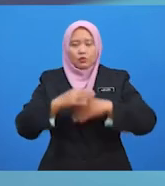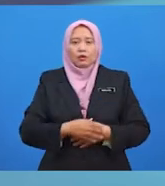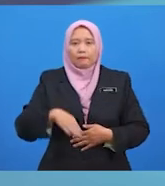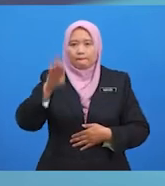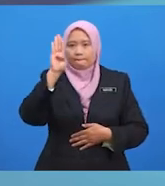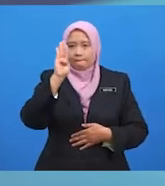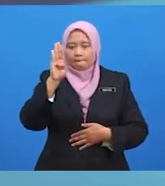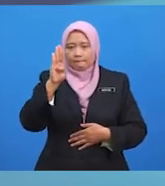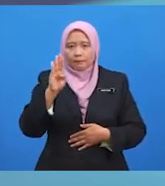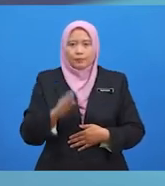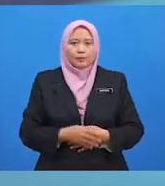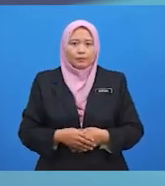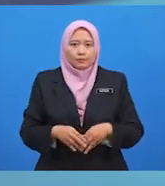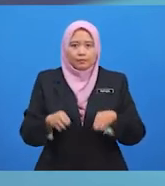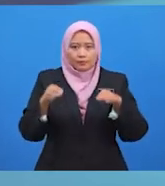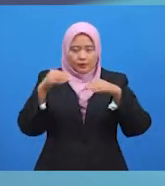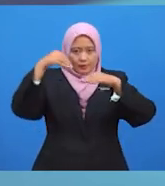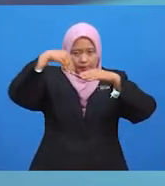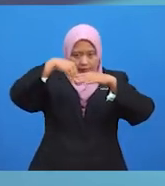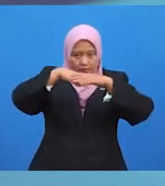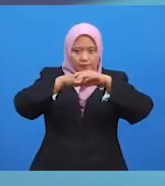manakala permukaan B ke dalam.